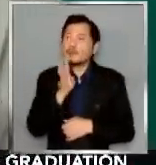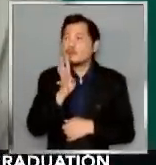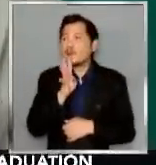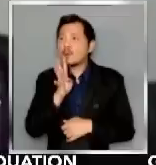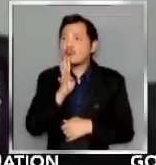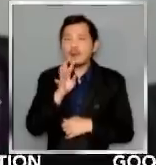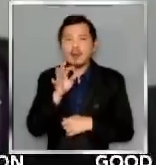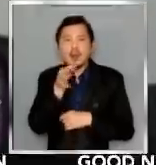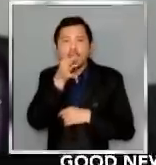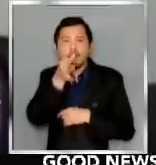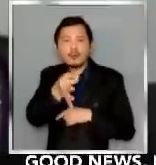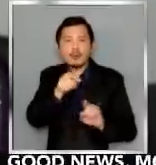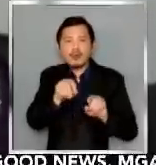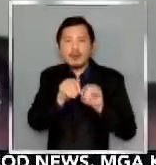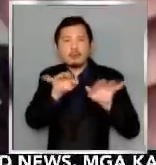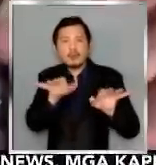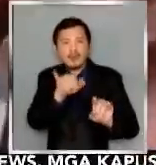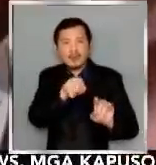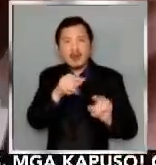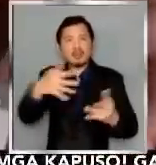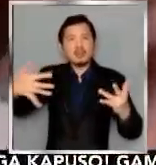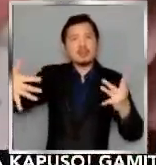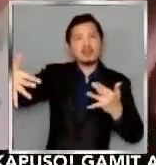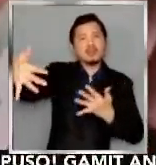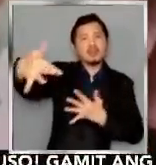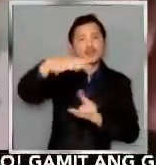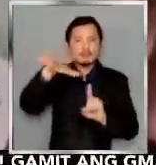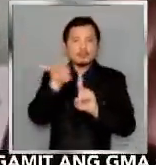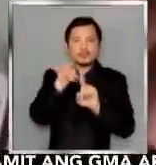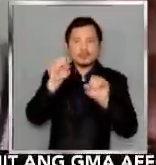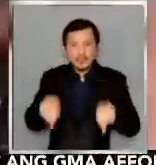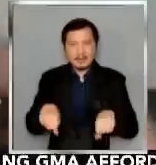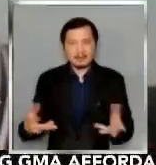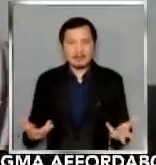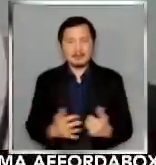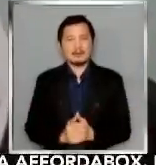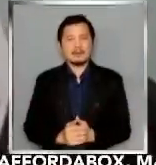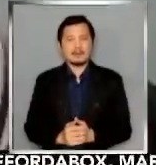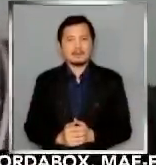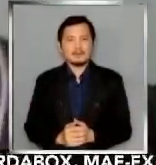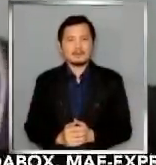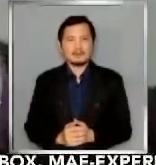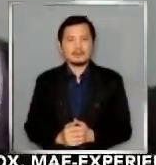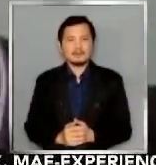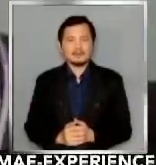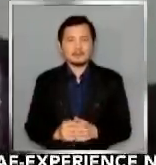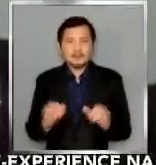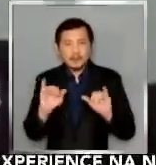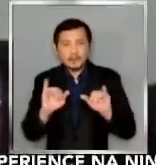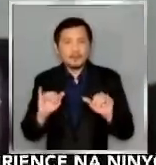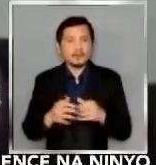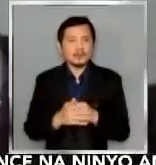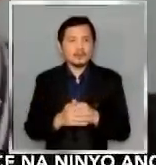ng mekanismo ng transmission. So kahit hanggang dito lang. Pero kahit na yung ilong natin, may lumalabas